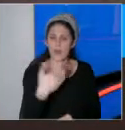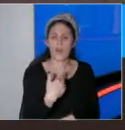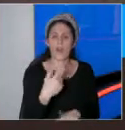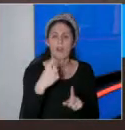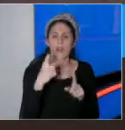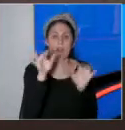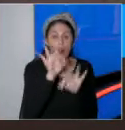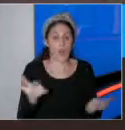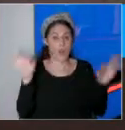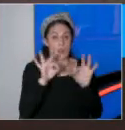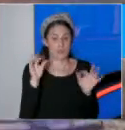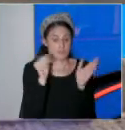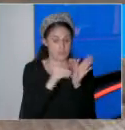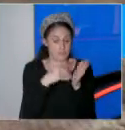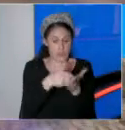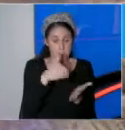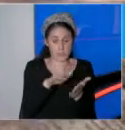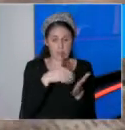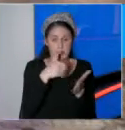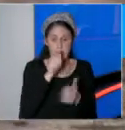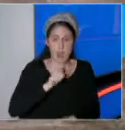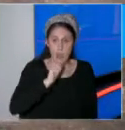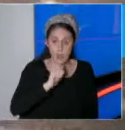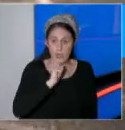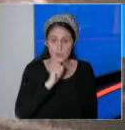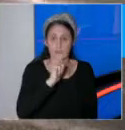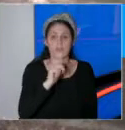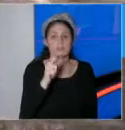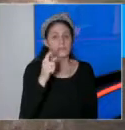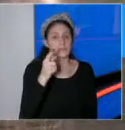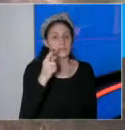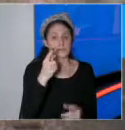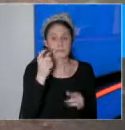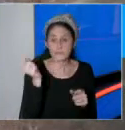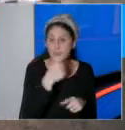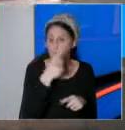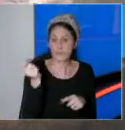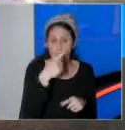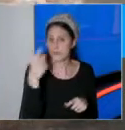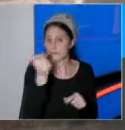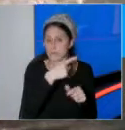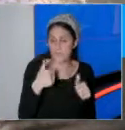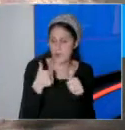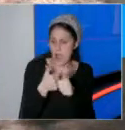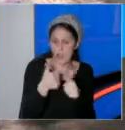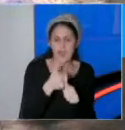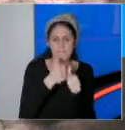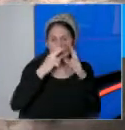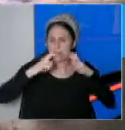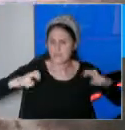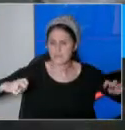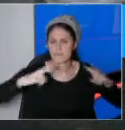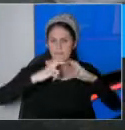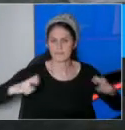נשארים ירוקים, כל עוד הם דואגים שיש בדיקות באופן שבועי כדי לעשות מעקב וניתוח של